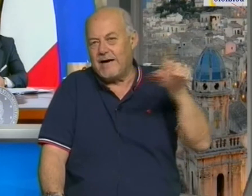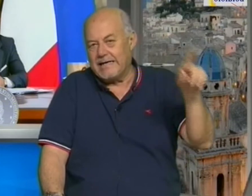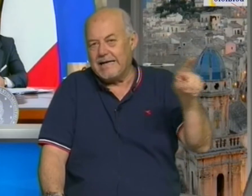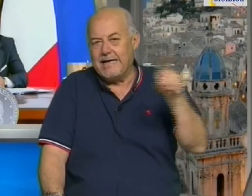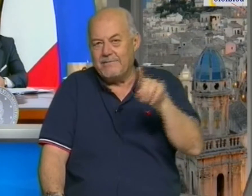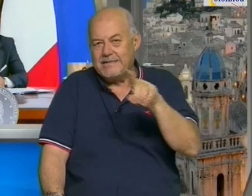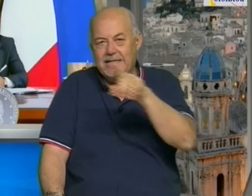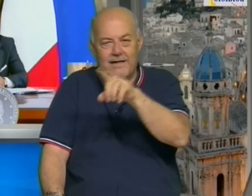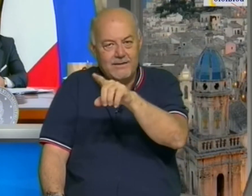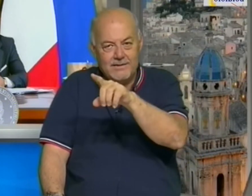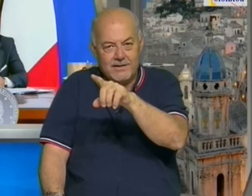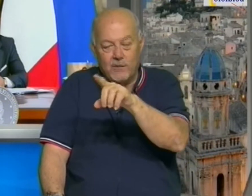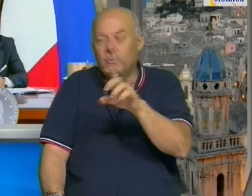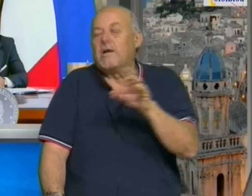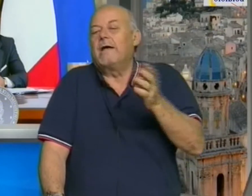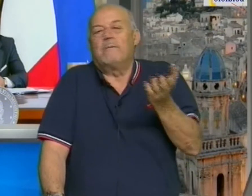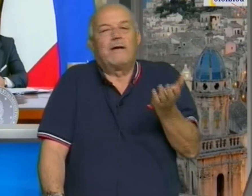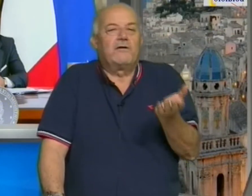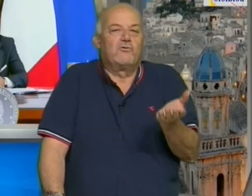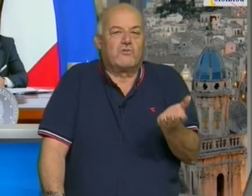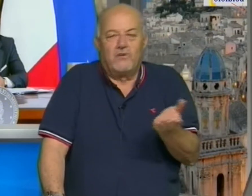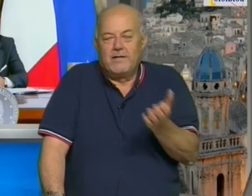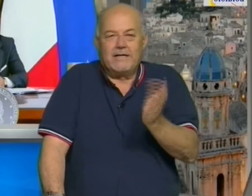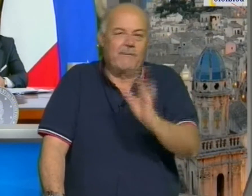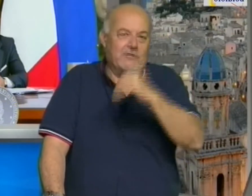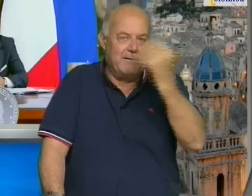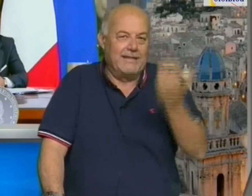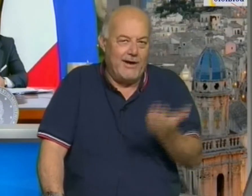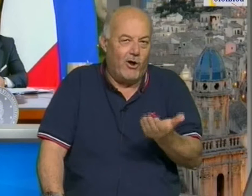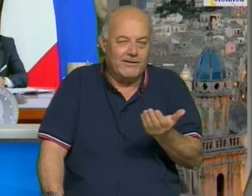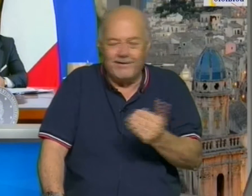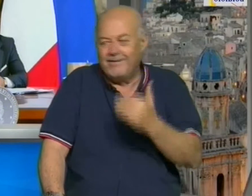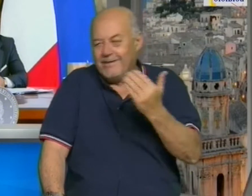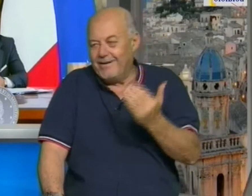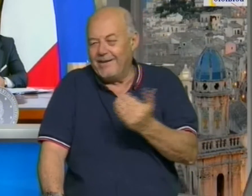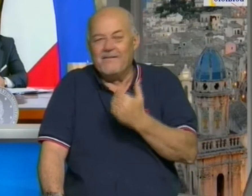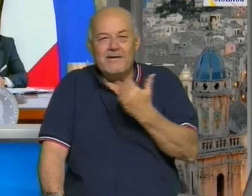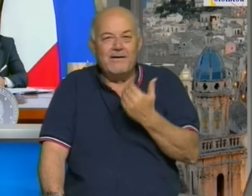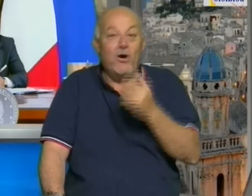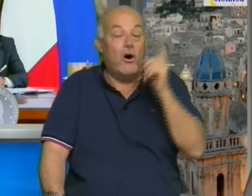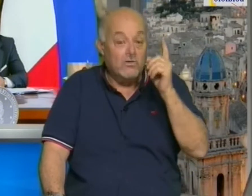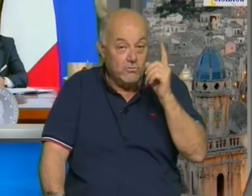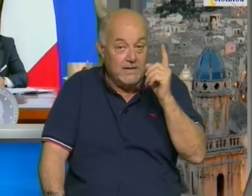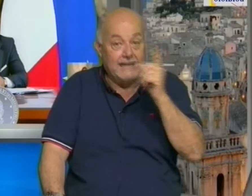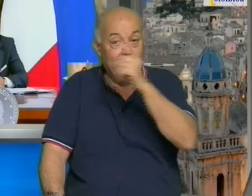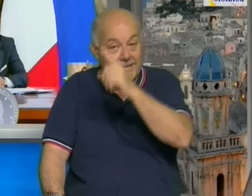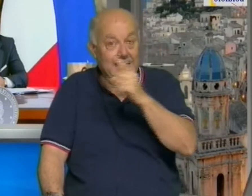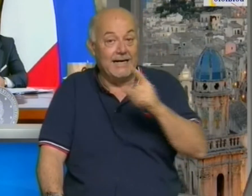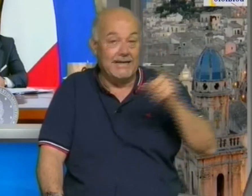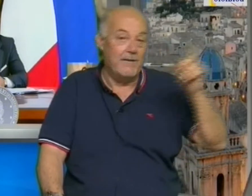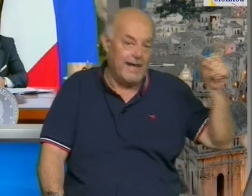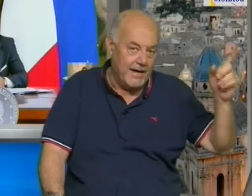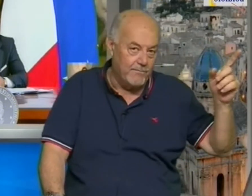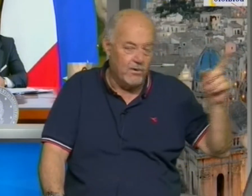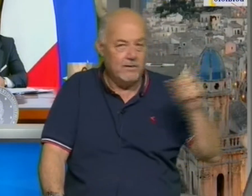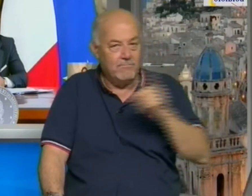si fa Catania, Messina, Siracusa, e mi pare giusto che possiamo andare oltre. No, scusate, Messina,